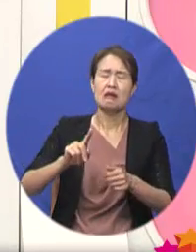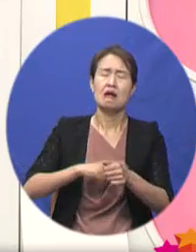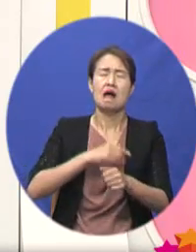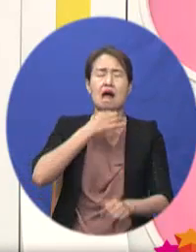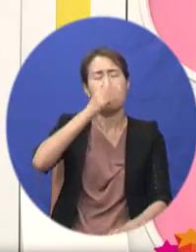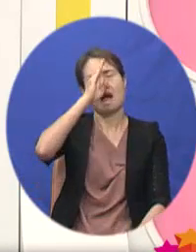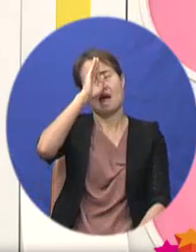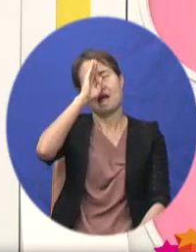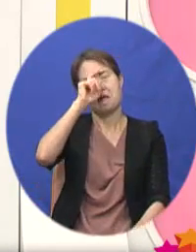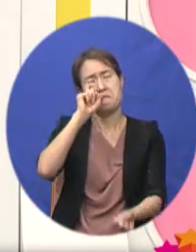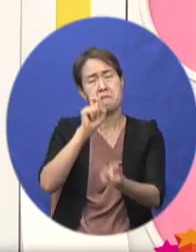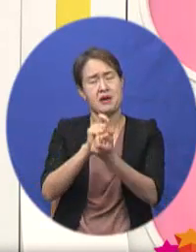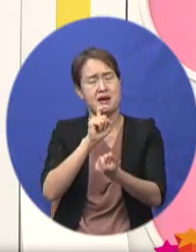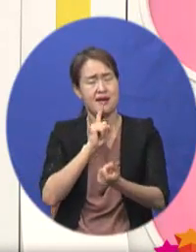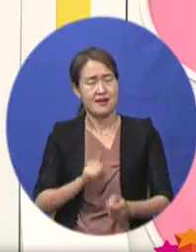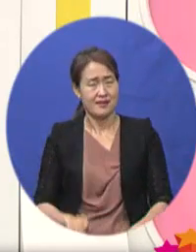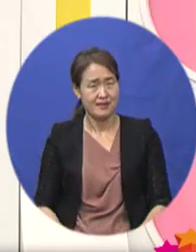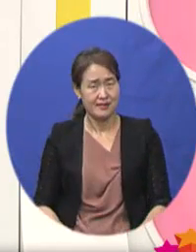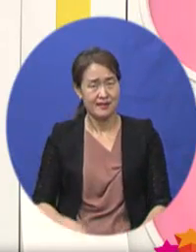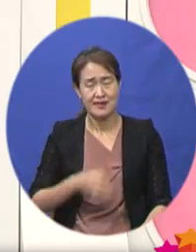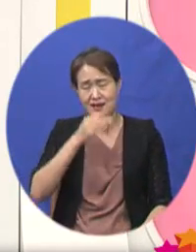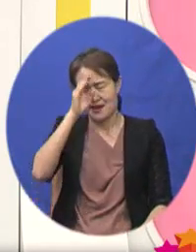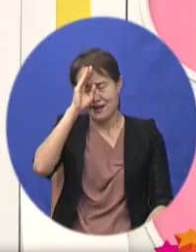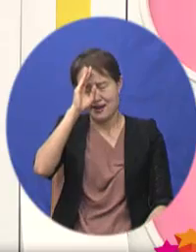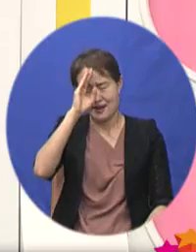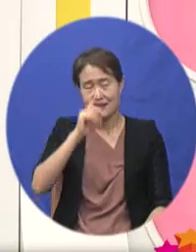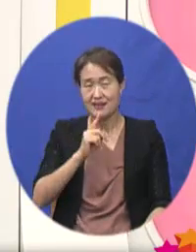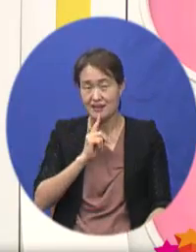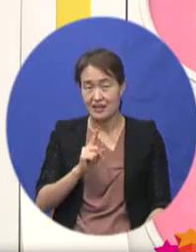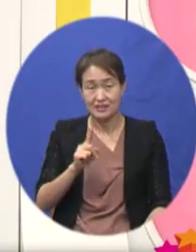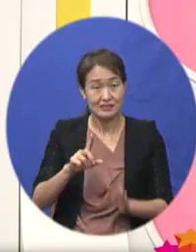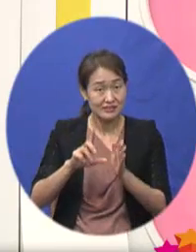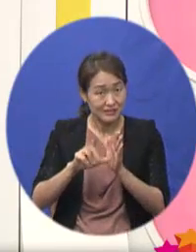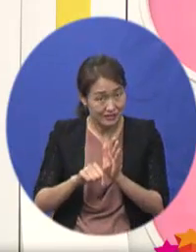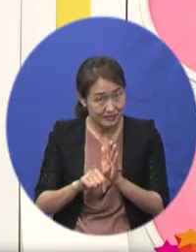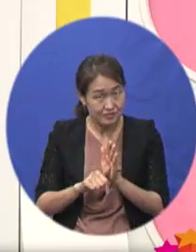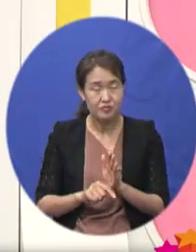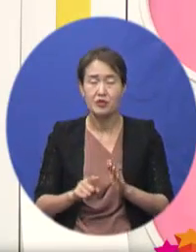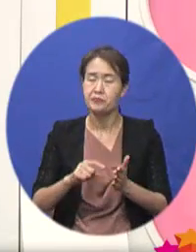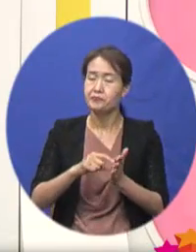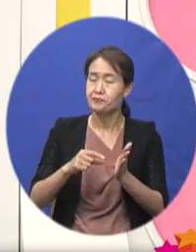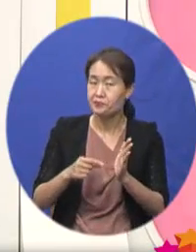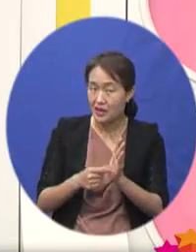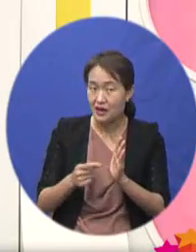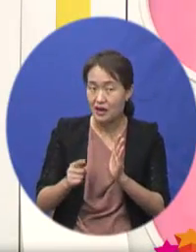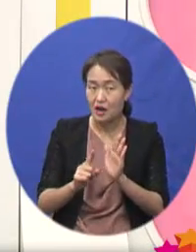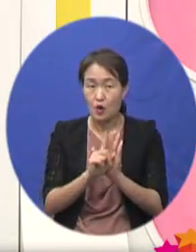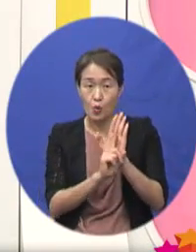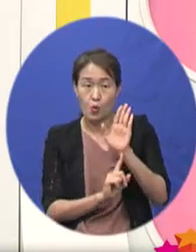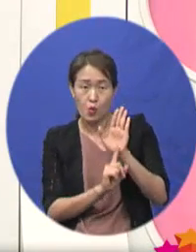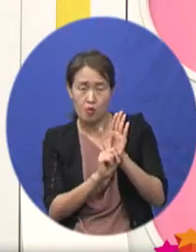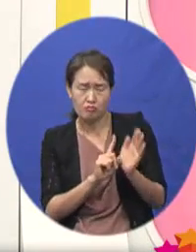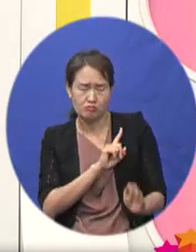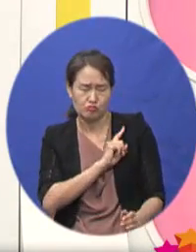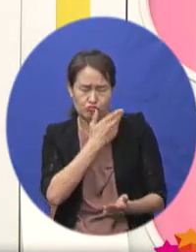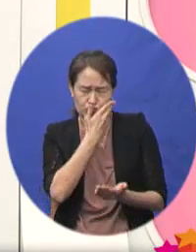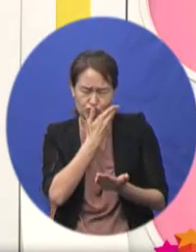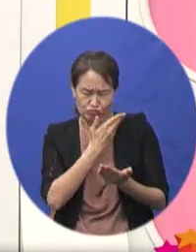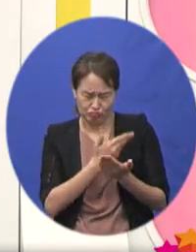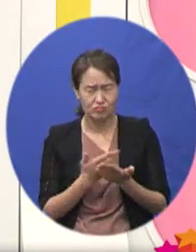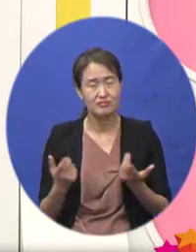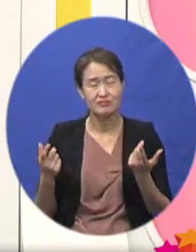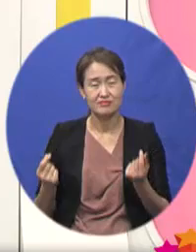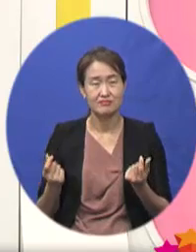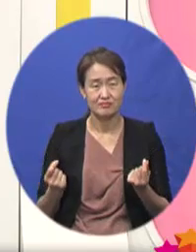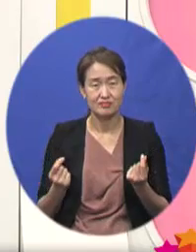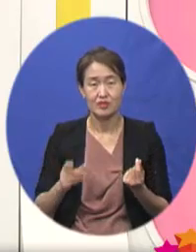걸리는 그렇습니다. 냉방병 네. 걸려요. 이럴 때 정말 네. 그 적정 온도, 실내 적정 온도가 가장 중요한 것 같은데요.